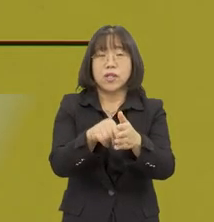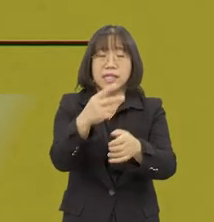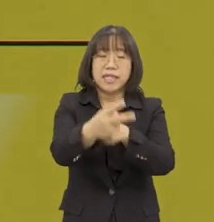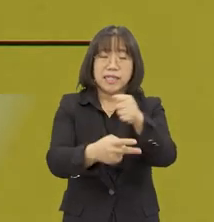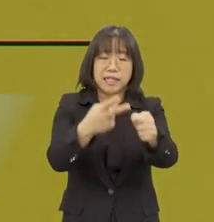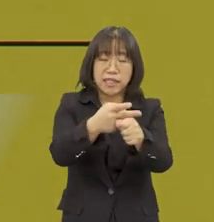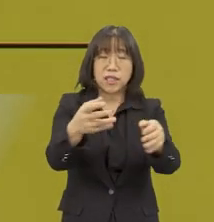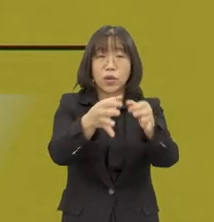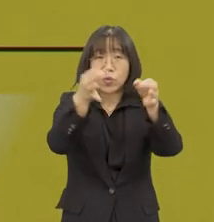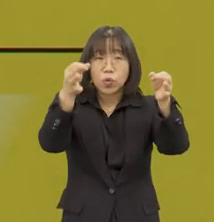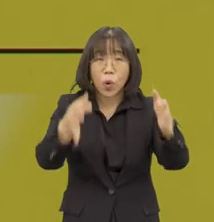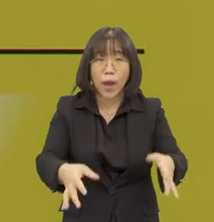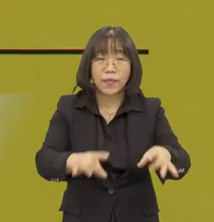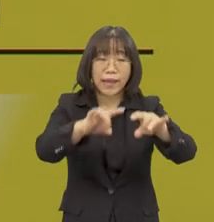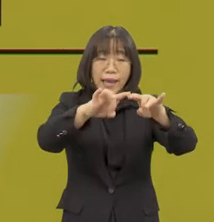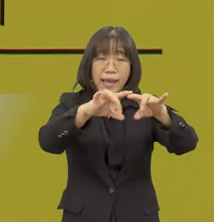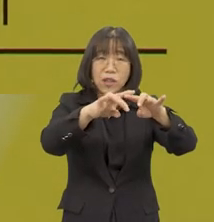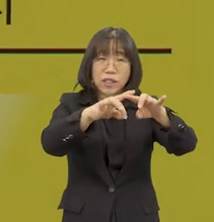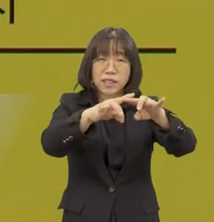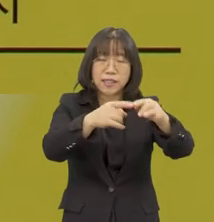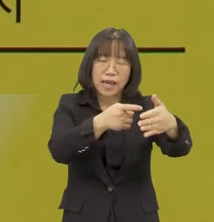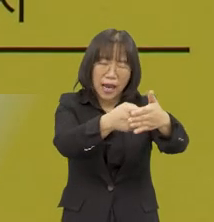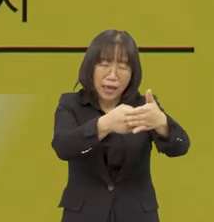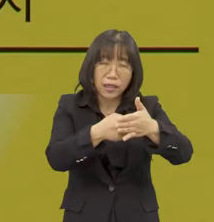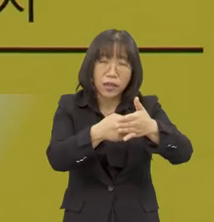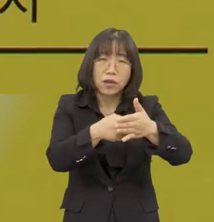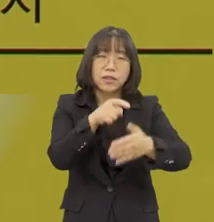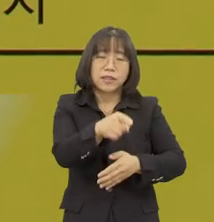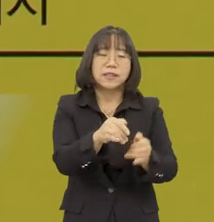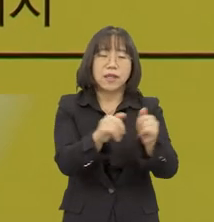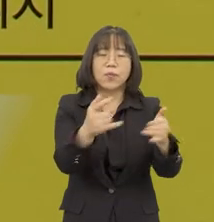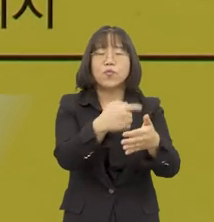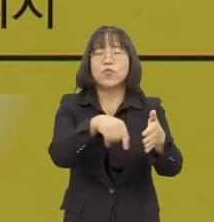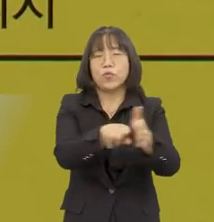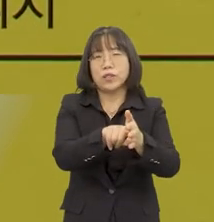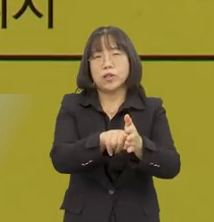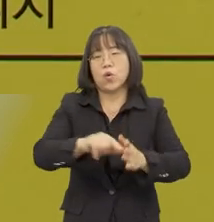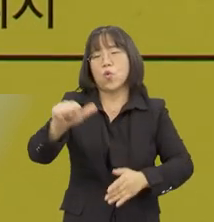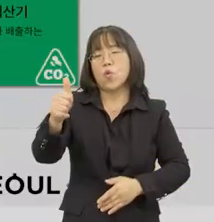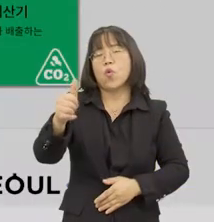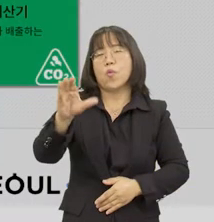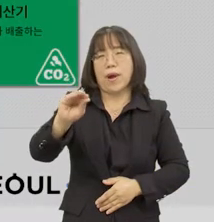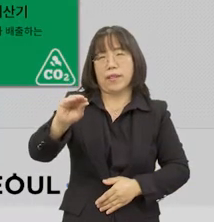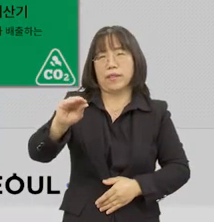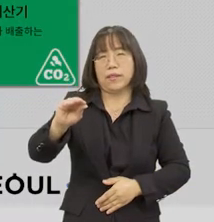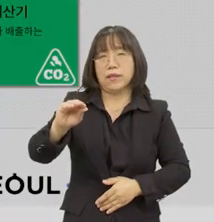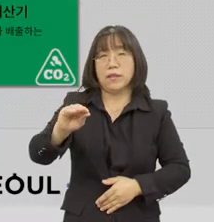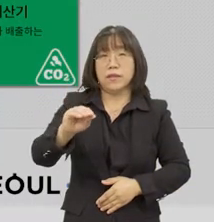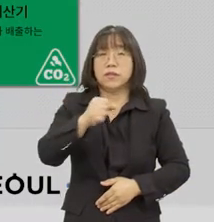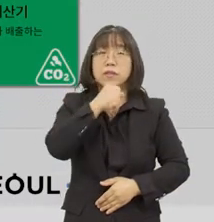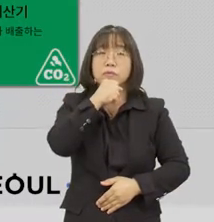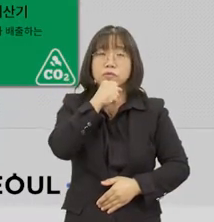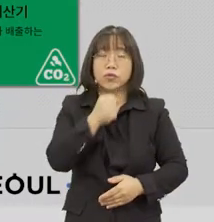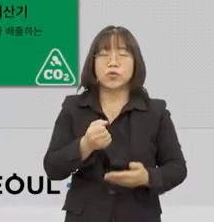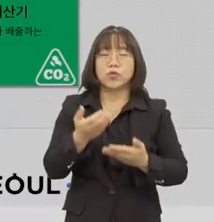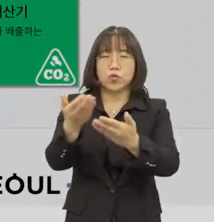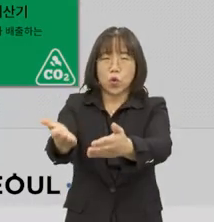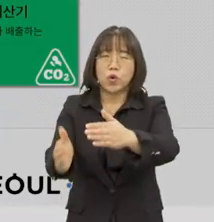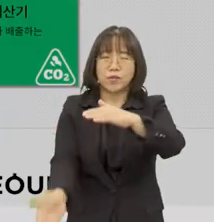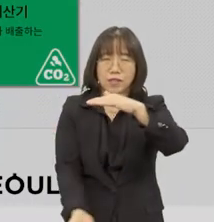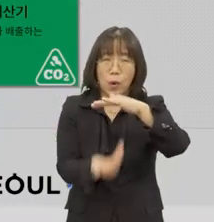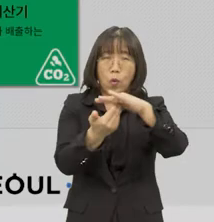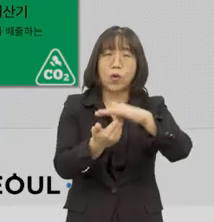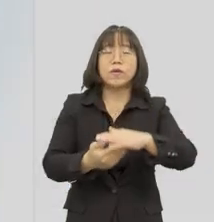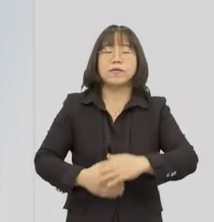2년 전 같은 기간 대비 에너지를 절감한 회원에게는 최대 5만 마일리지를 돌려주고 있습니다. 특히